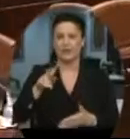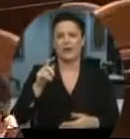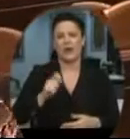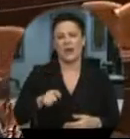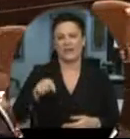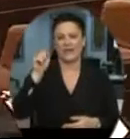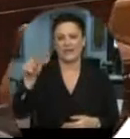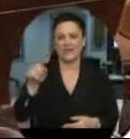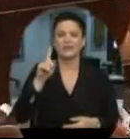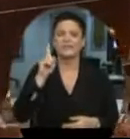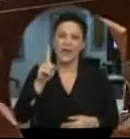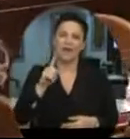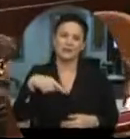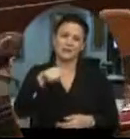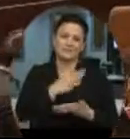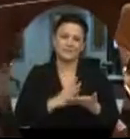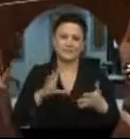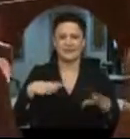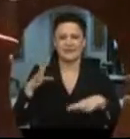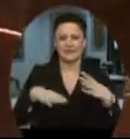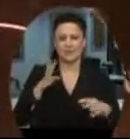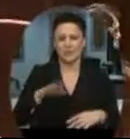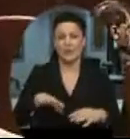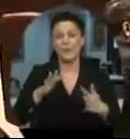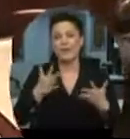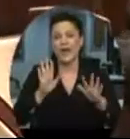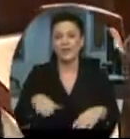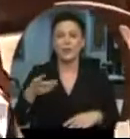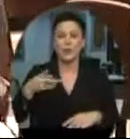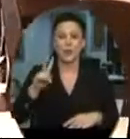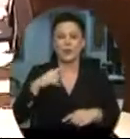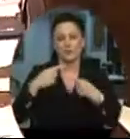האופוזיציה להשמיע את קול הזעקה שלה, אולי אפילו יותר מאשר בשנים הקודמות.